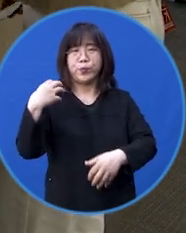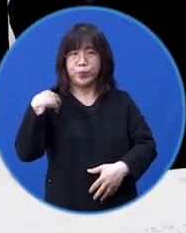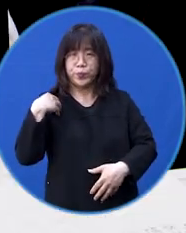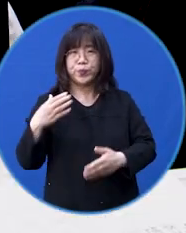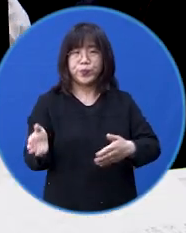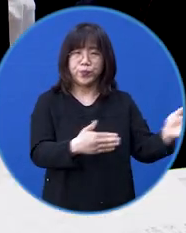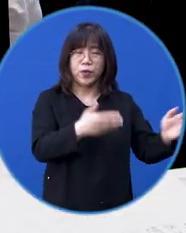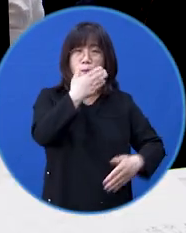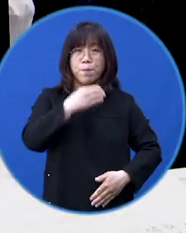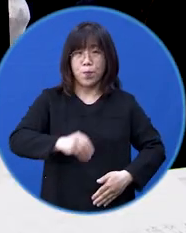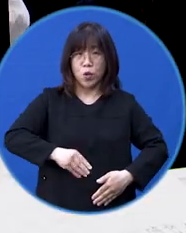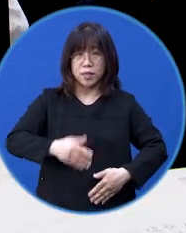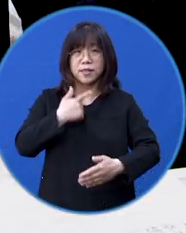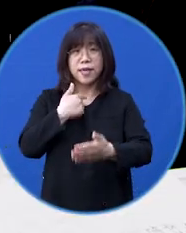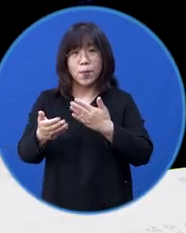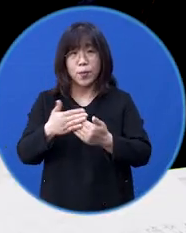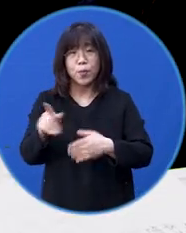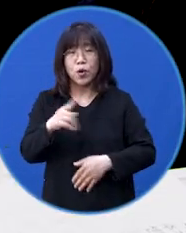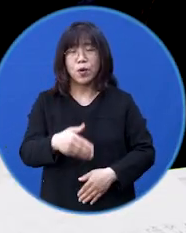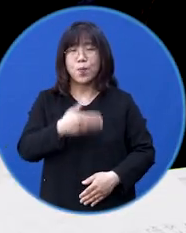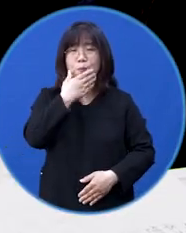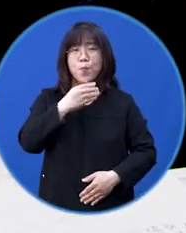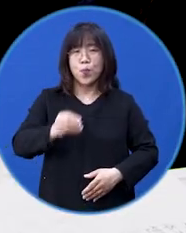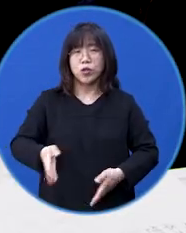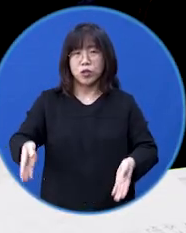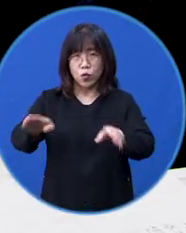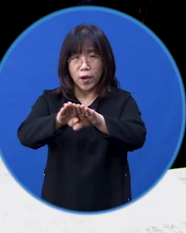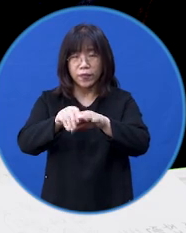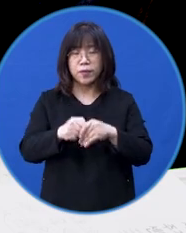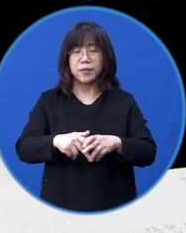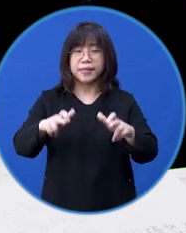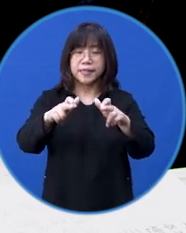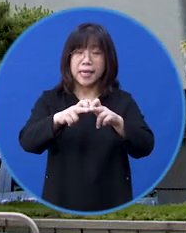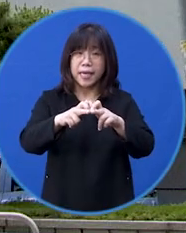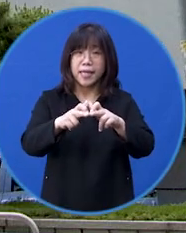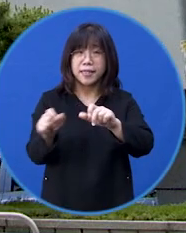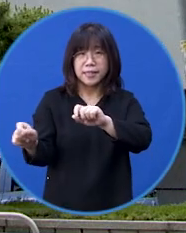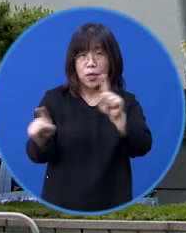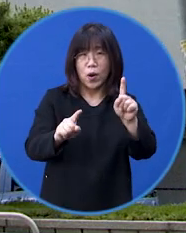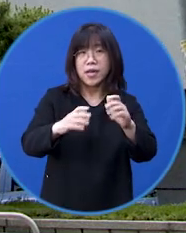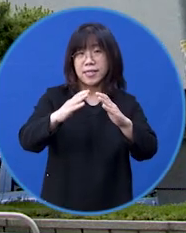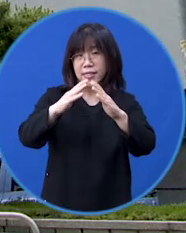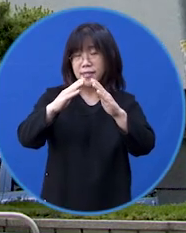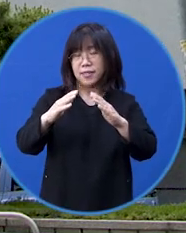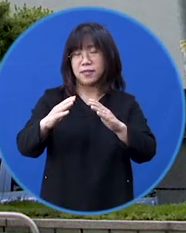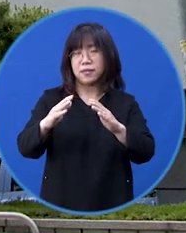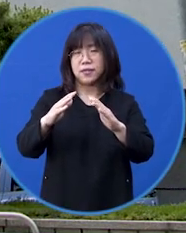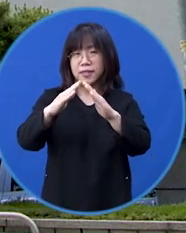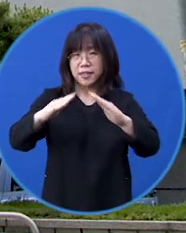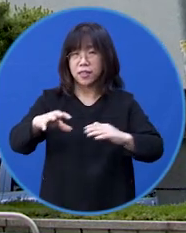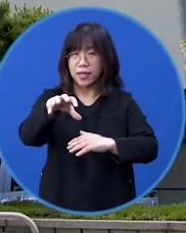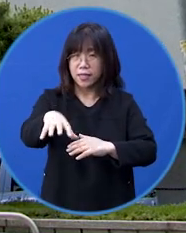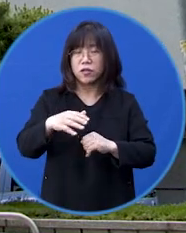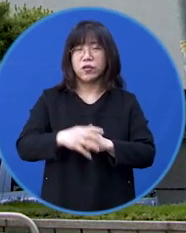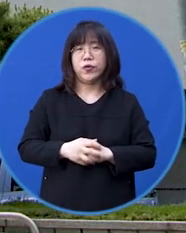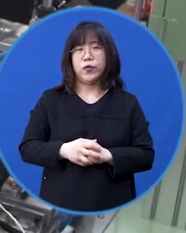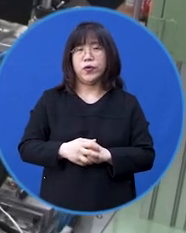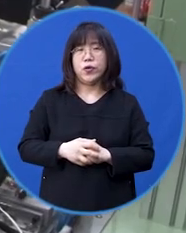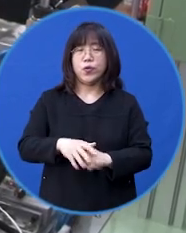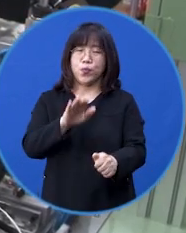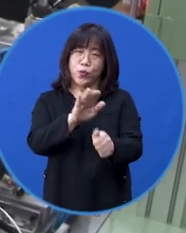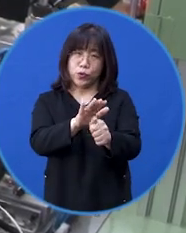등 행정업무 보조활동을 하게 됩니다. 복지체험단은 종합사회복지관,